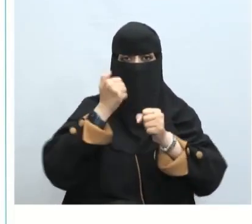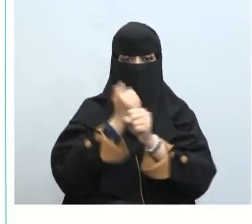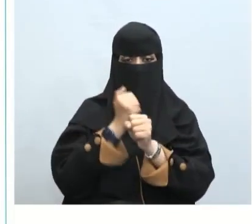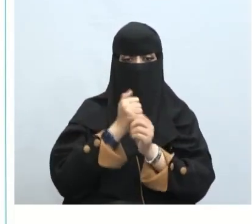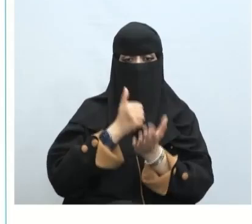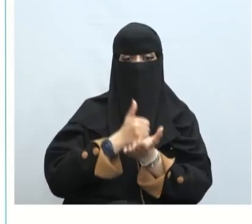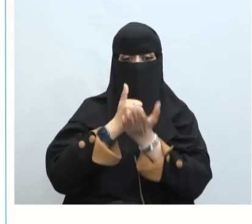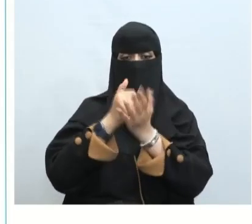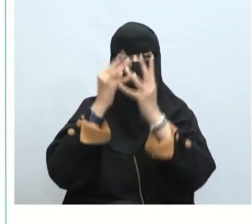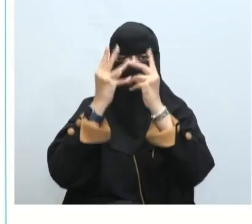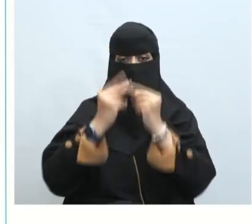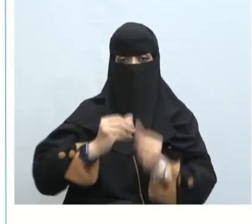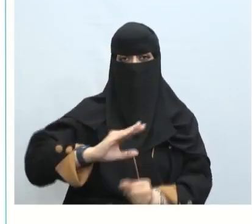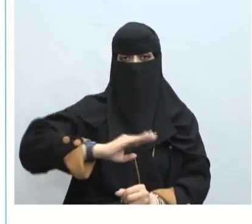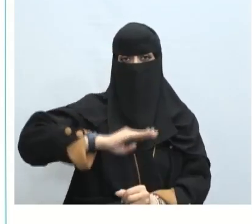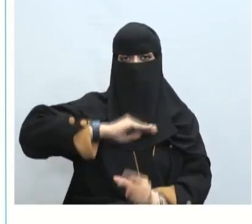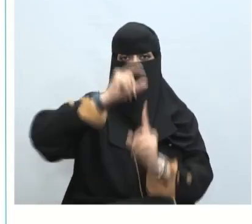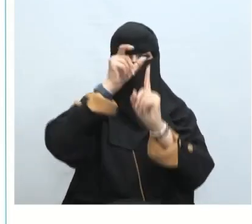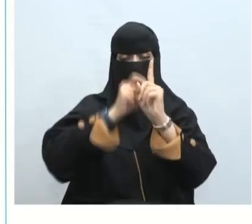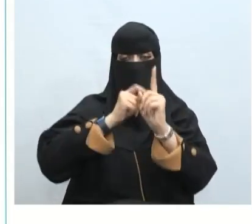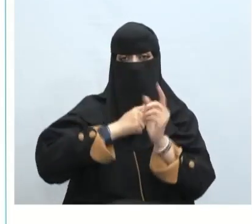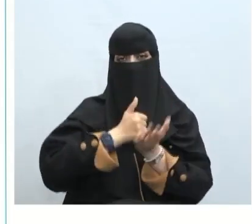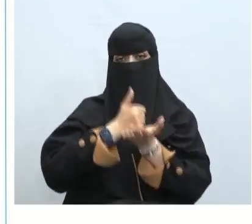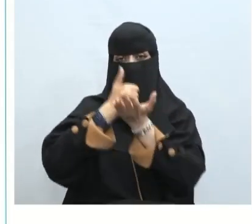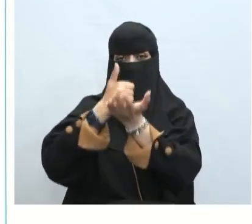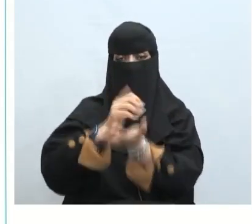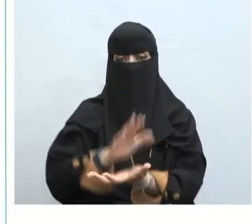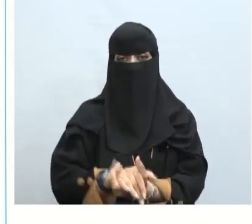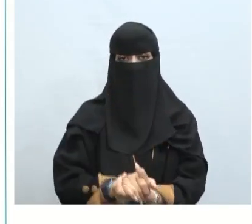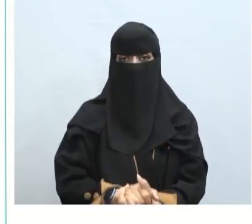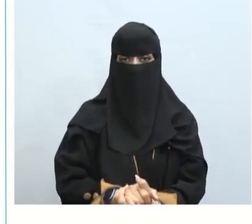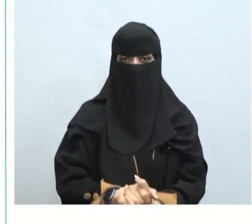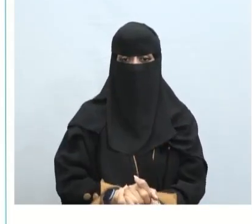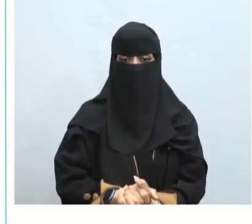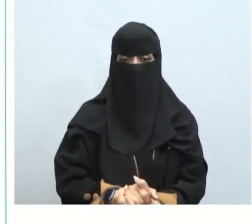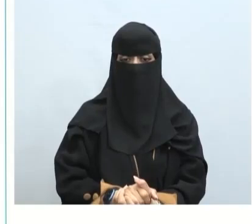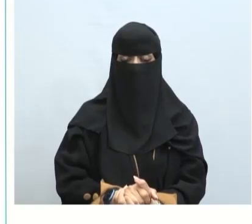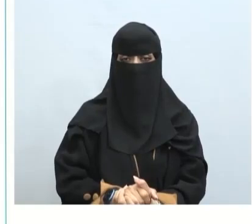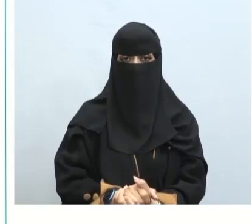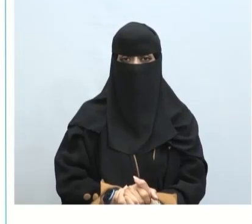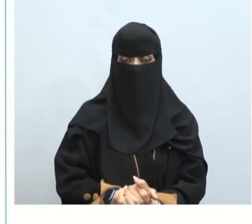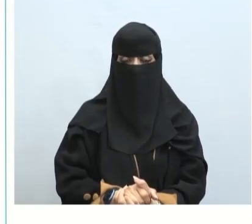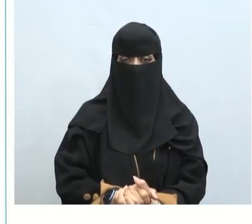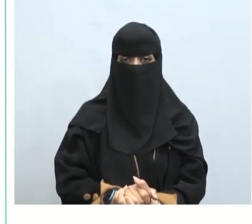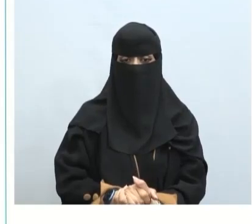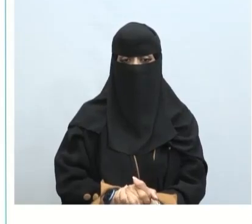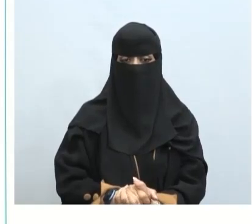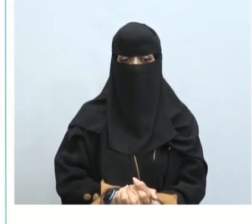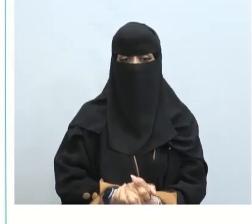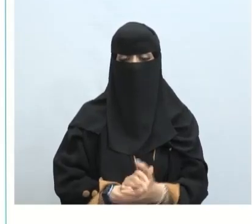التي يجب الالتزام بها لتحقيق الاهداف التطوعيه ان يكون العمل التطوعي